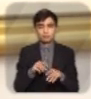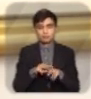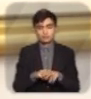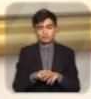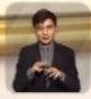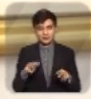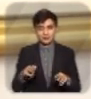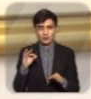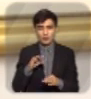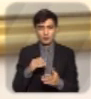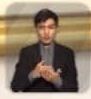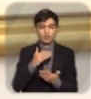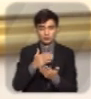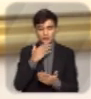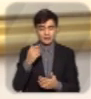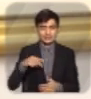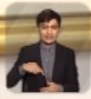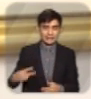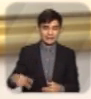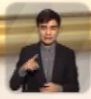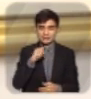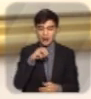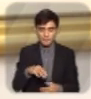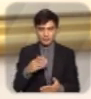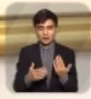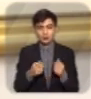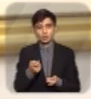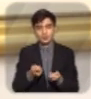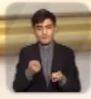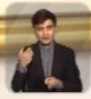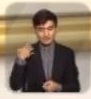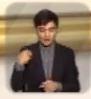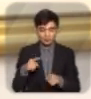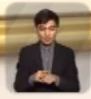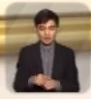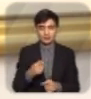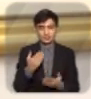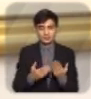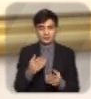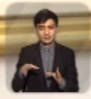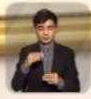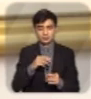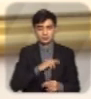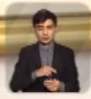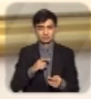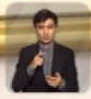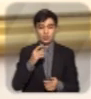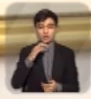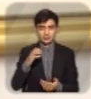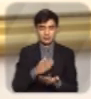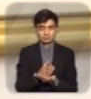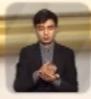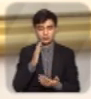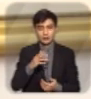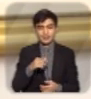них не высокие должности, замдиректора департамента, начальники управления, вот на такие позиции. У нас буквально политическую